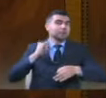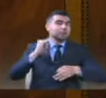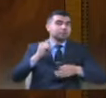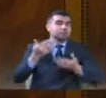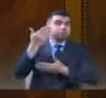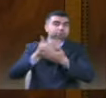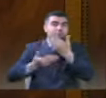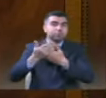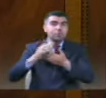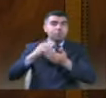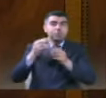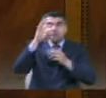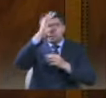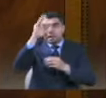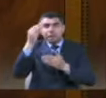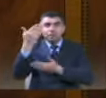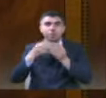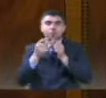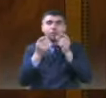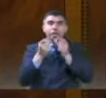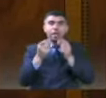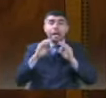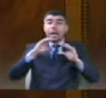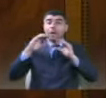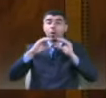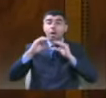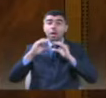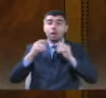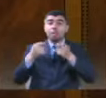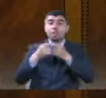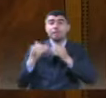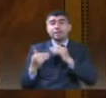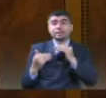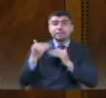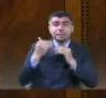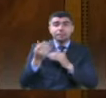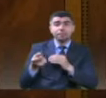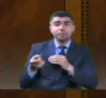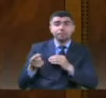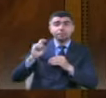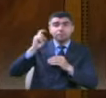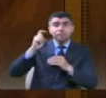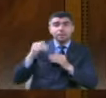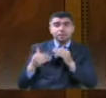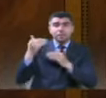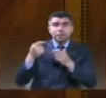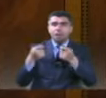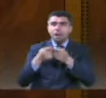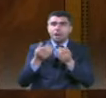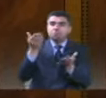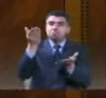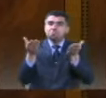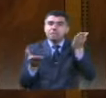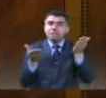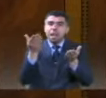الاقتصادي والاجتماعي والسياسي كذلك. الحوار الاجتماعي ليس هو الزيادة في الأجور فقط، بل هو آلية لبناء الديمقراطية.